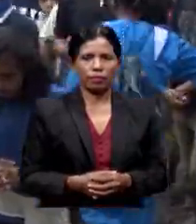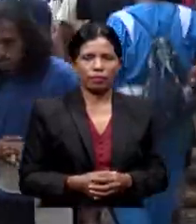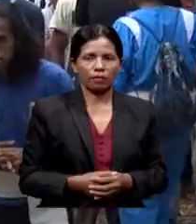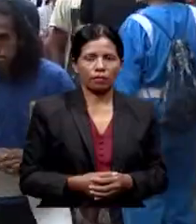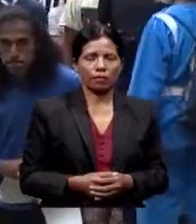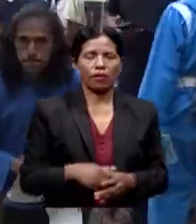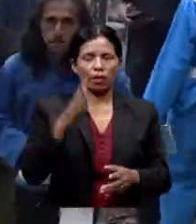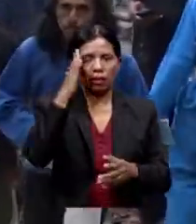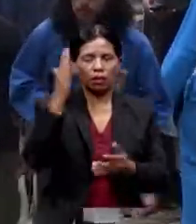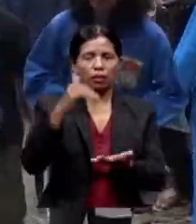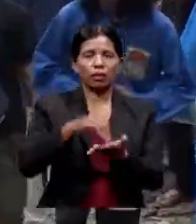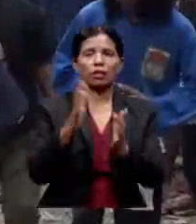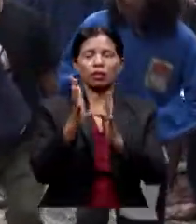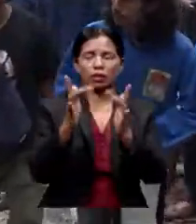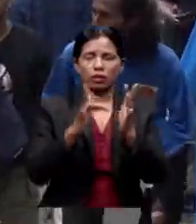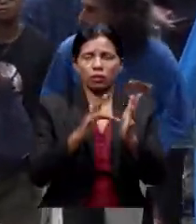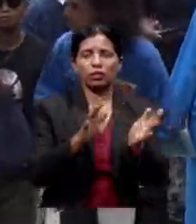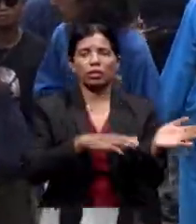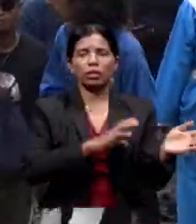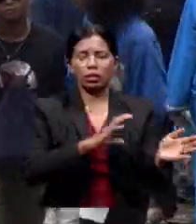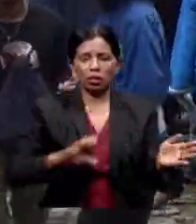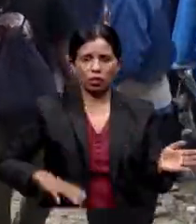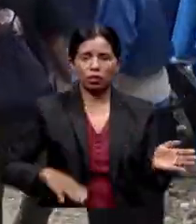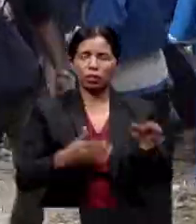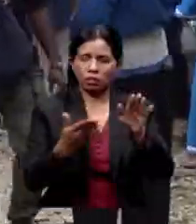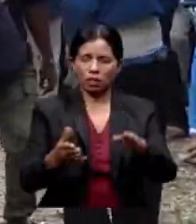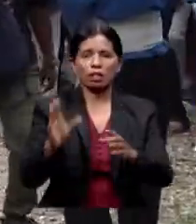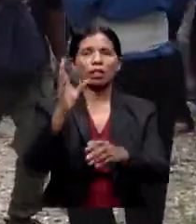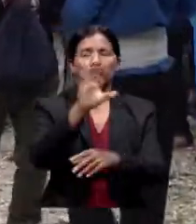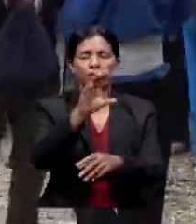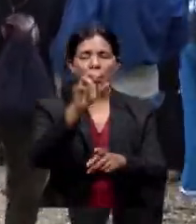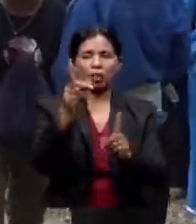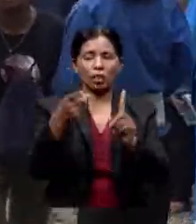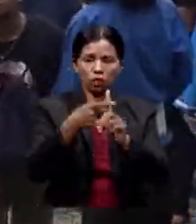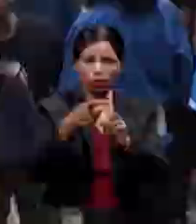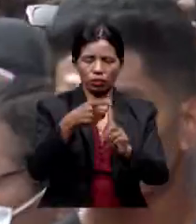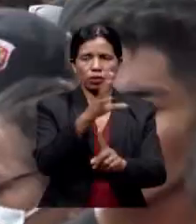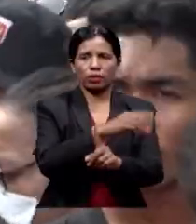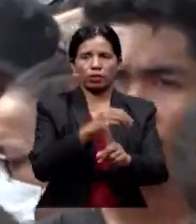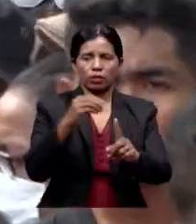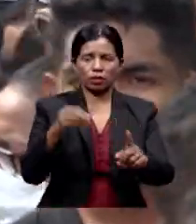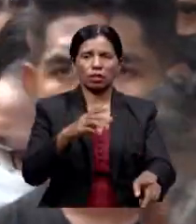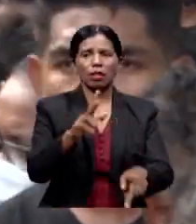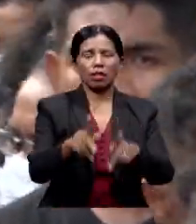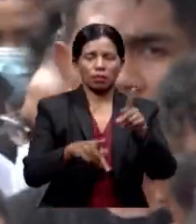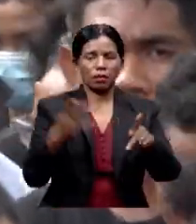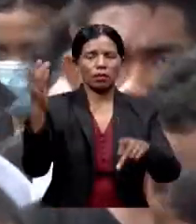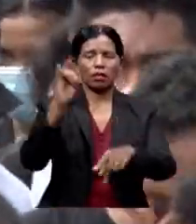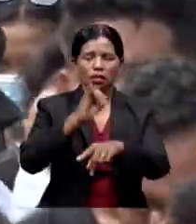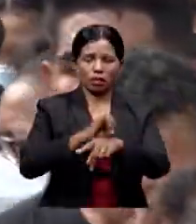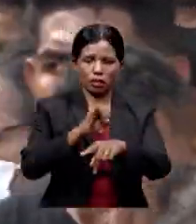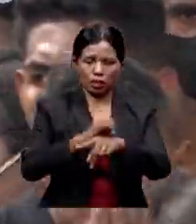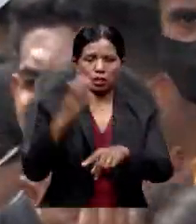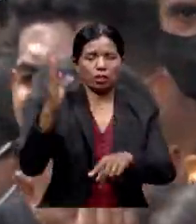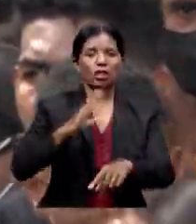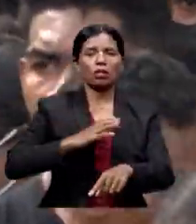Atu hanuin hikas Jesus Kristu ni ateras no mata ya cruz, sarane katolik ya hadili, liliu sarane sira nebe pertensa ba igreza Maria